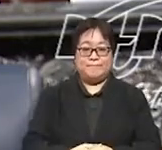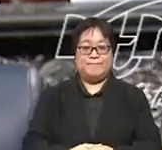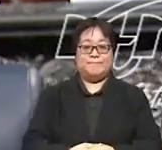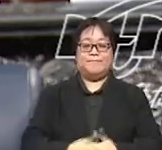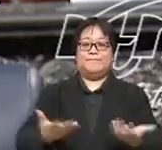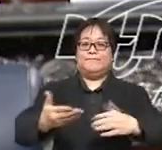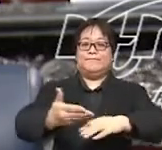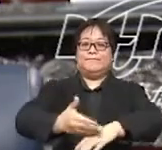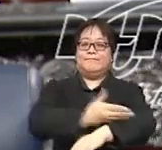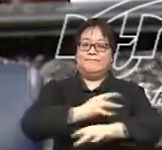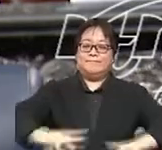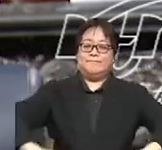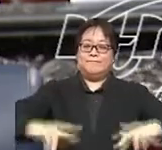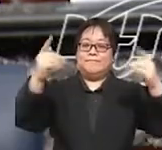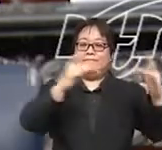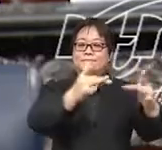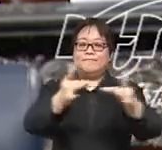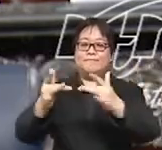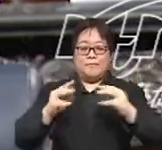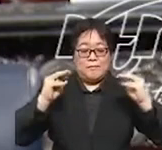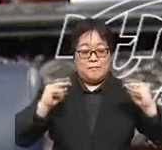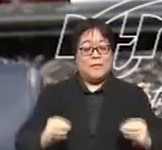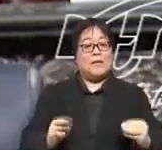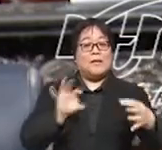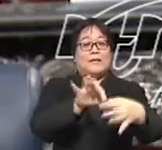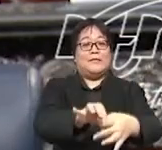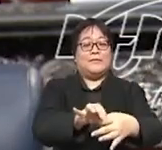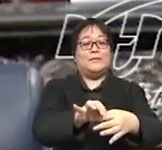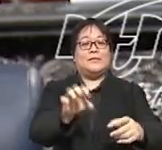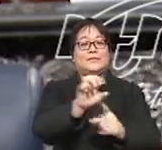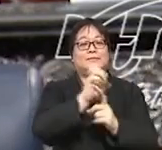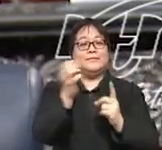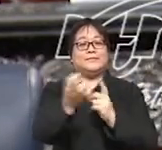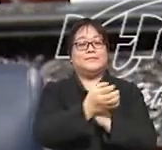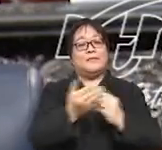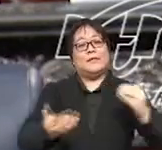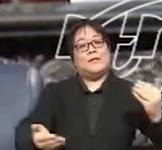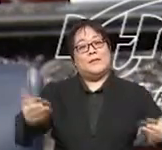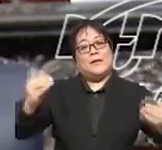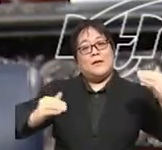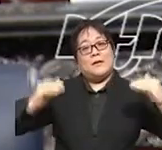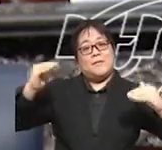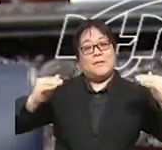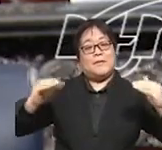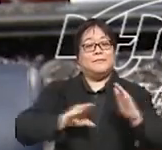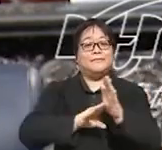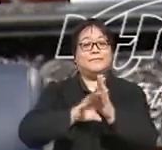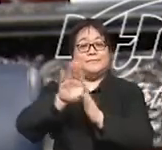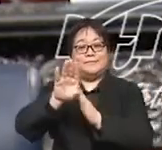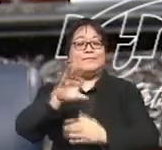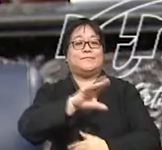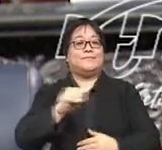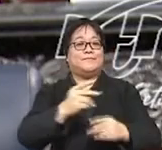memperbaiki pertalian antara manusia dan alam sekitar dengan mengimbangi antara keperluan pembangunan